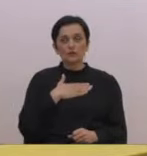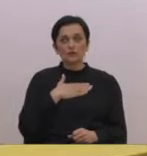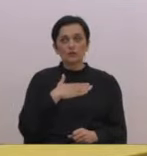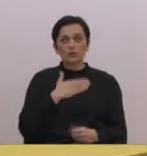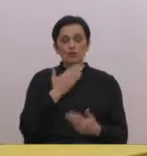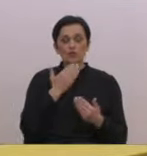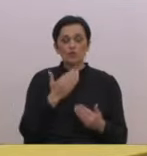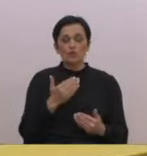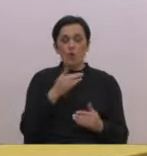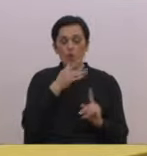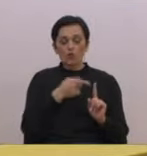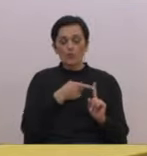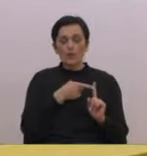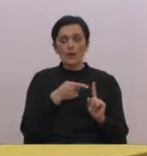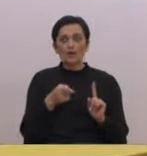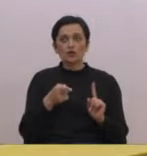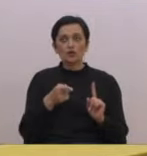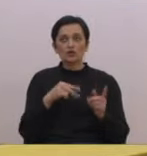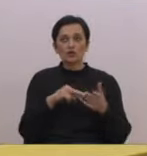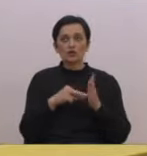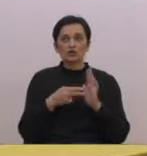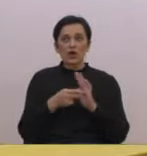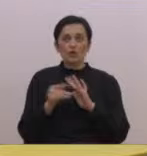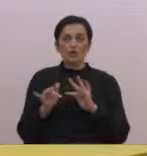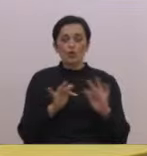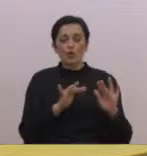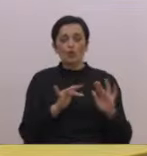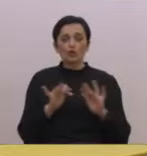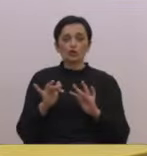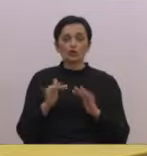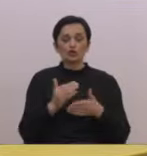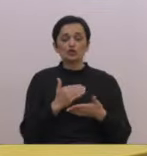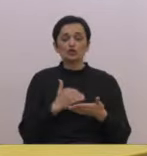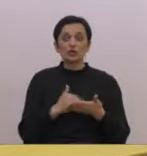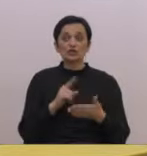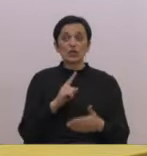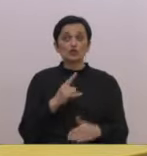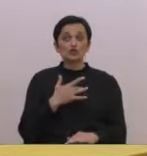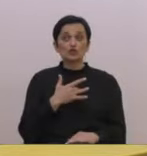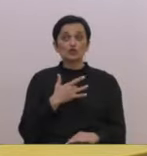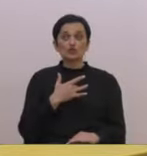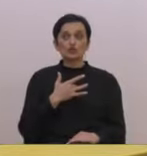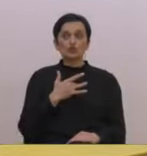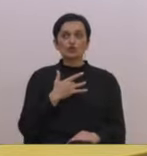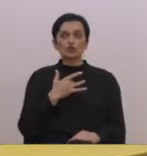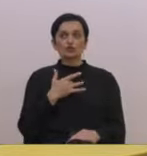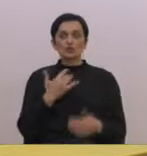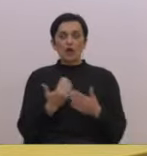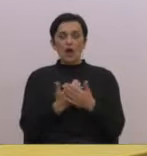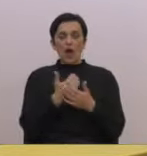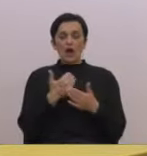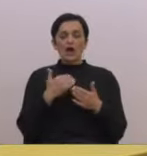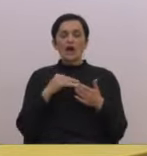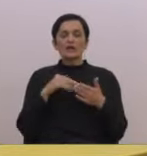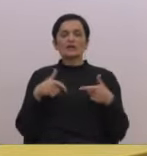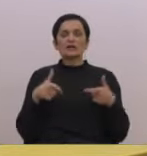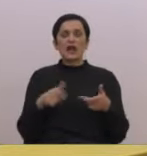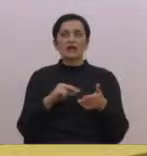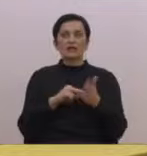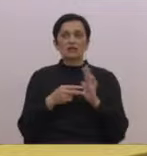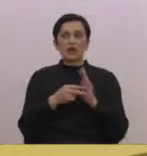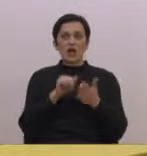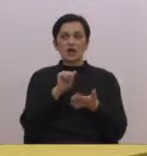polo perioci, da, gimili, conizibi, ședegat, razguli, smobda, ახალი გენგიგმის დამტკიცებას, რომელიც